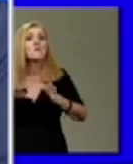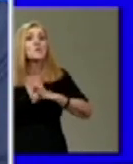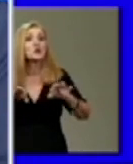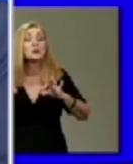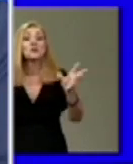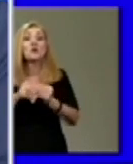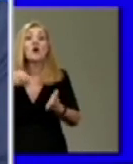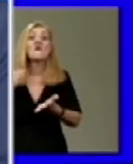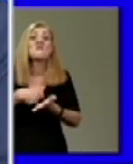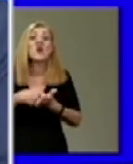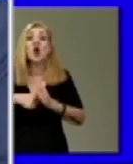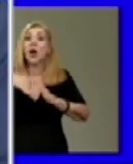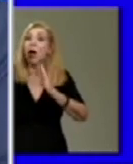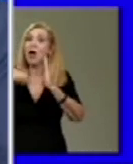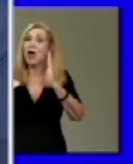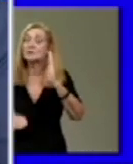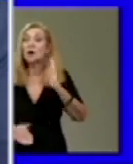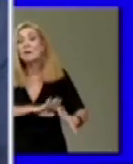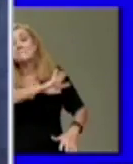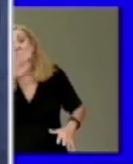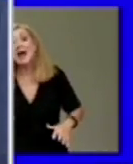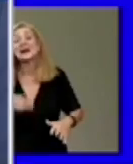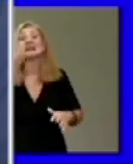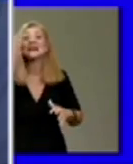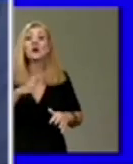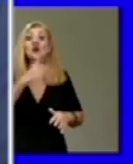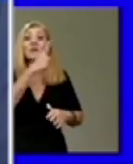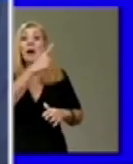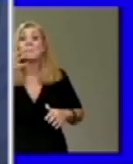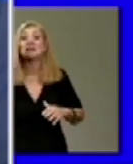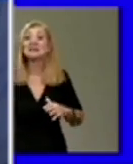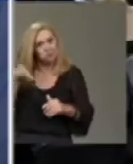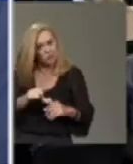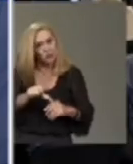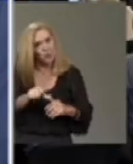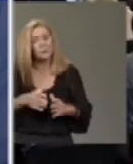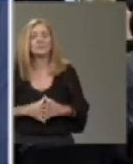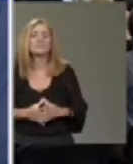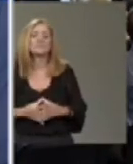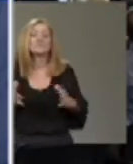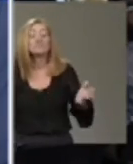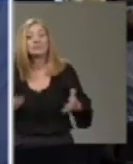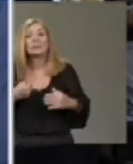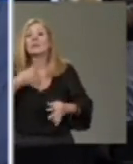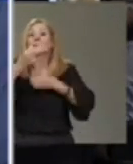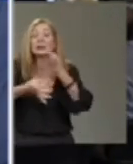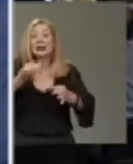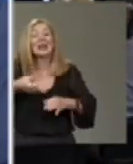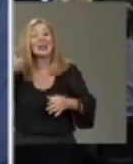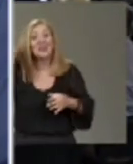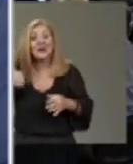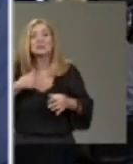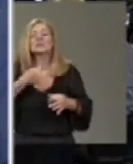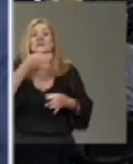λειτουργικότητά τους και ενώ προβλέπεται να γίνει επέκτασή τους έστω και με προκατ αφού δεν έχουν άλλη